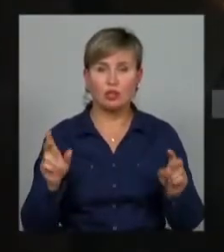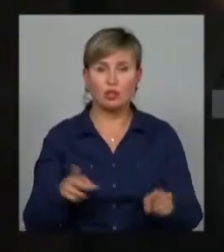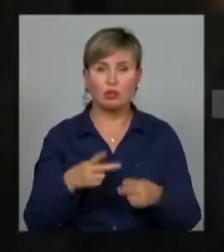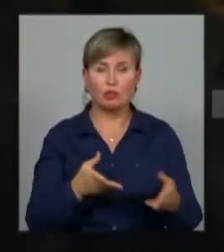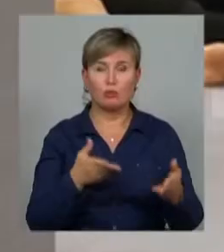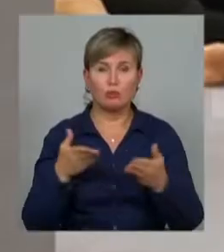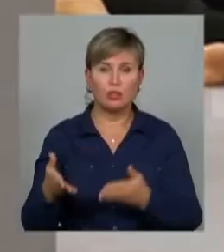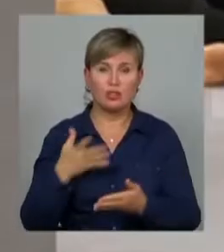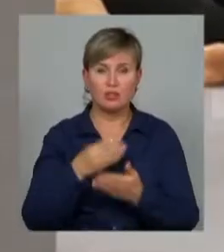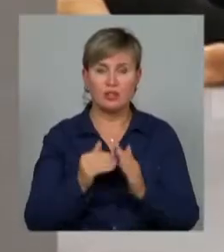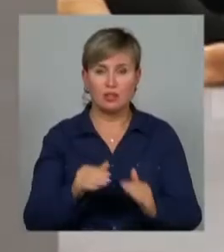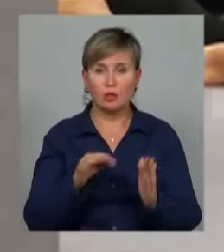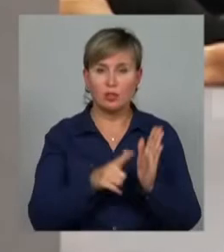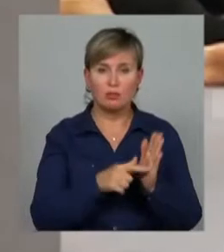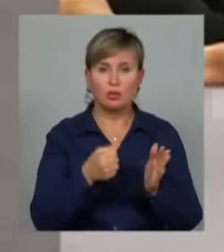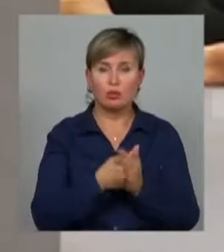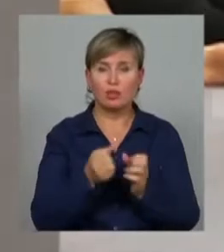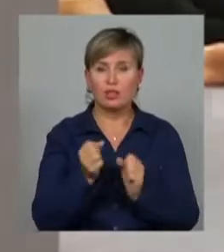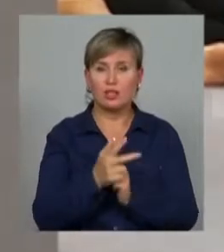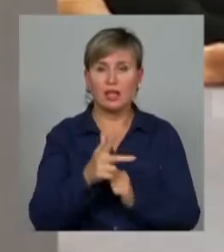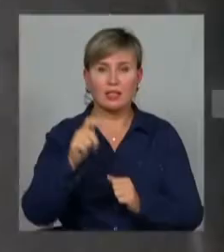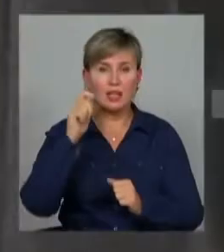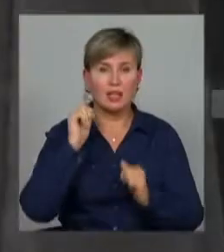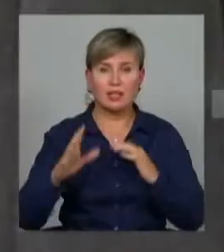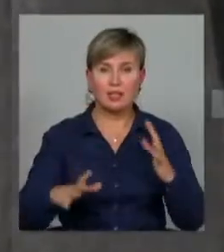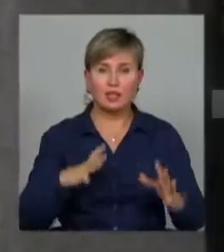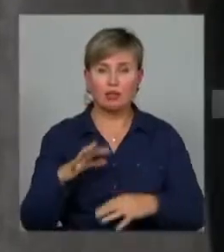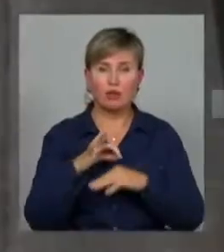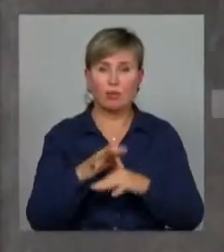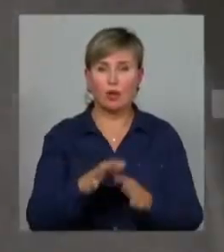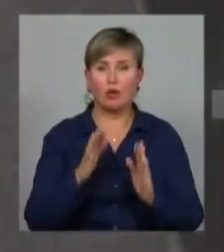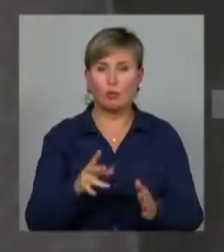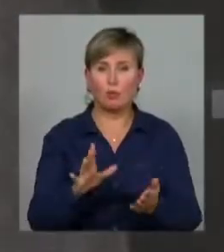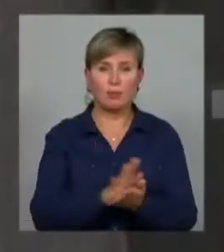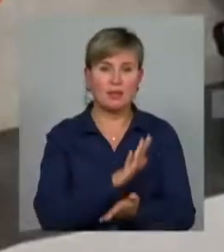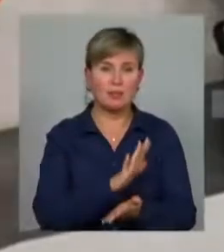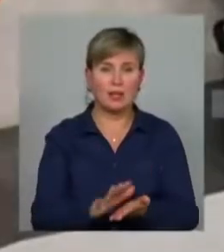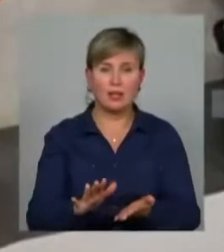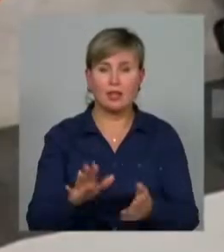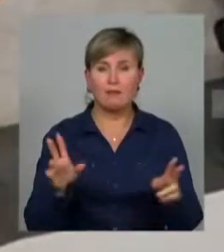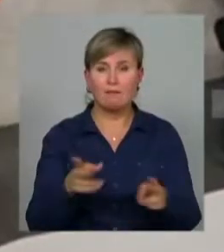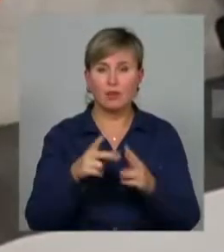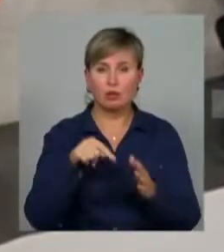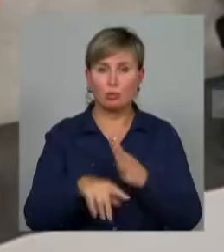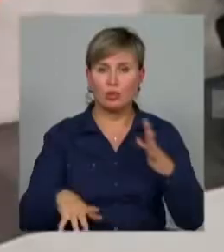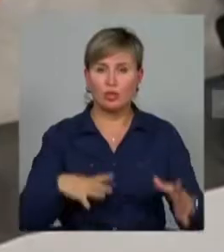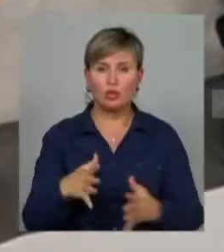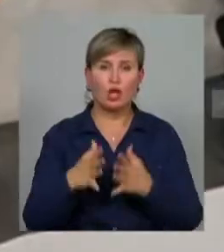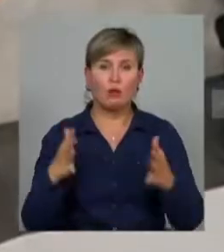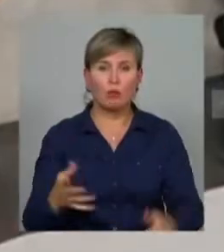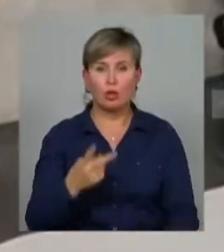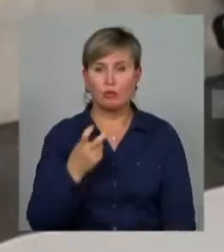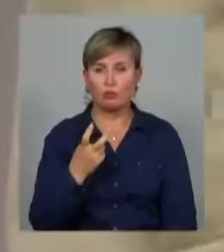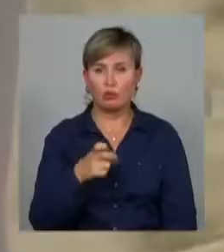в свои ряды ребятишек от 7 до 13 лет. Тренировки для них будут проводиться на бесплатной основе. В клубе тренируется более